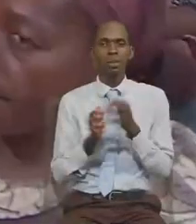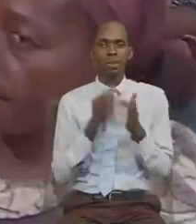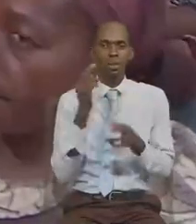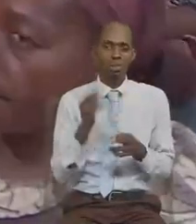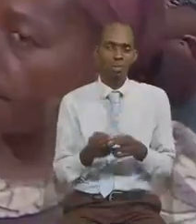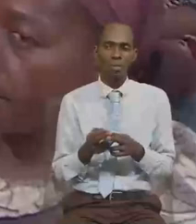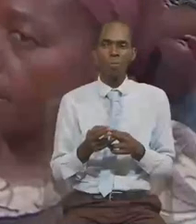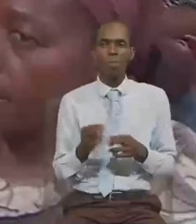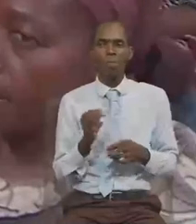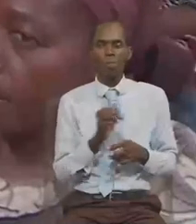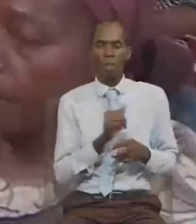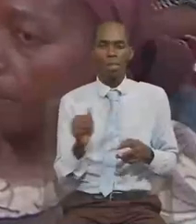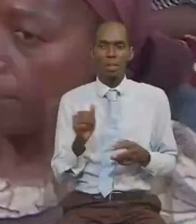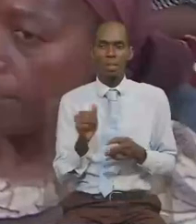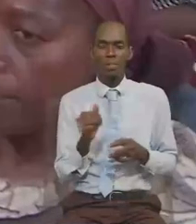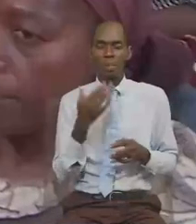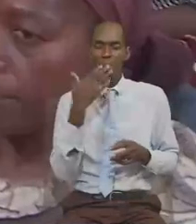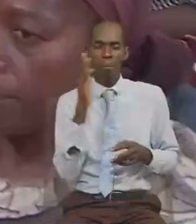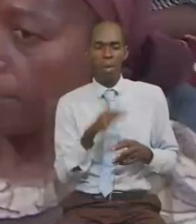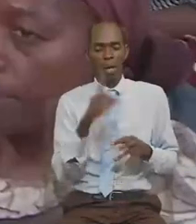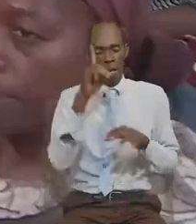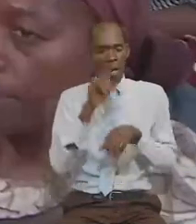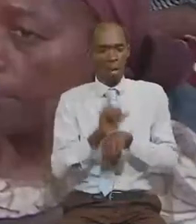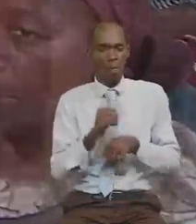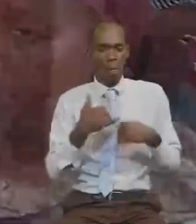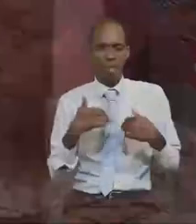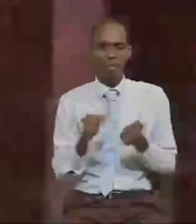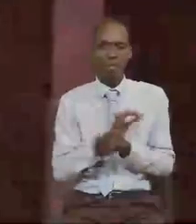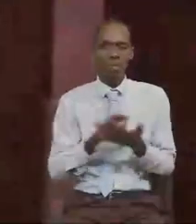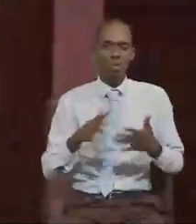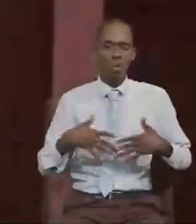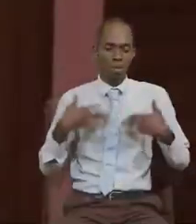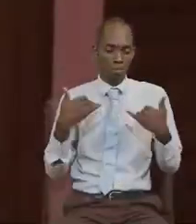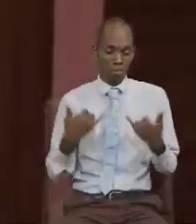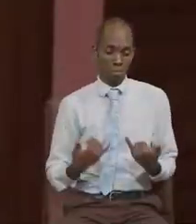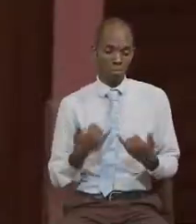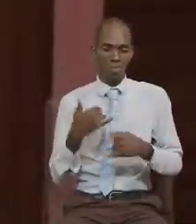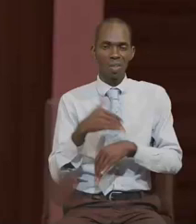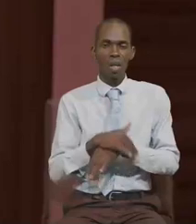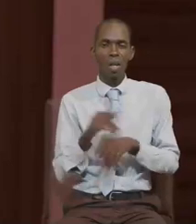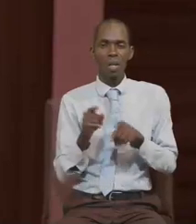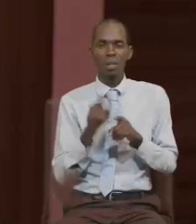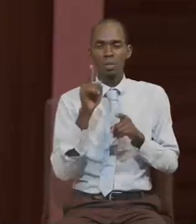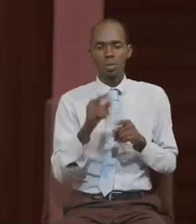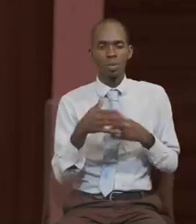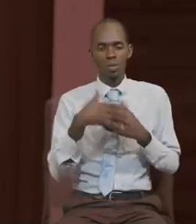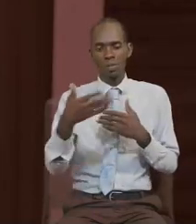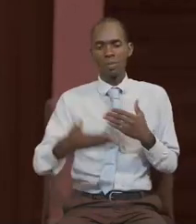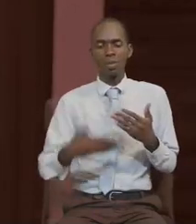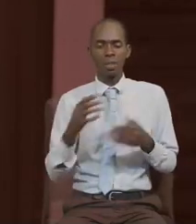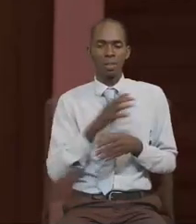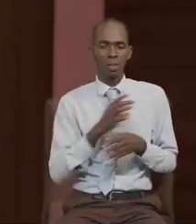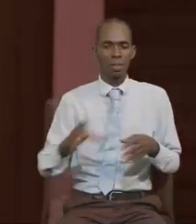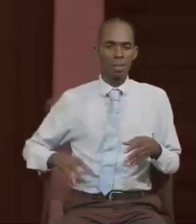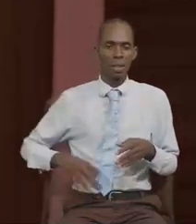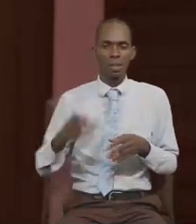Si les mauvaises habitudes détruisaient ta vie, ce soir, comme tu amènes Christ, qui dit « Je suis la résurrection, la